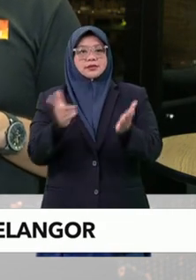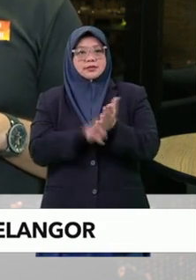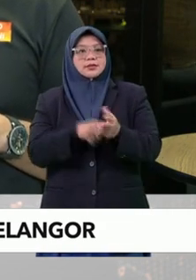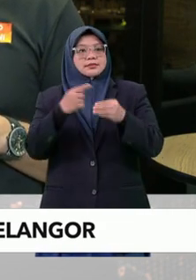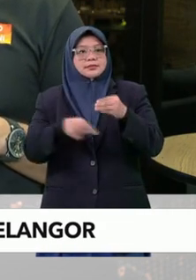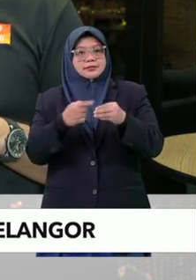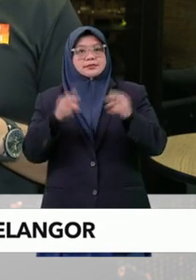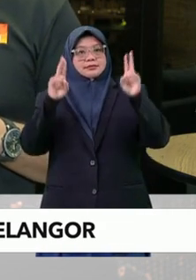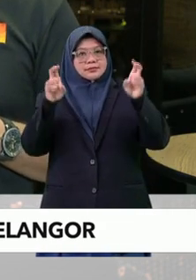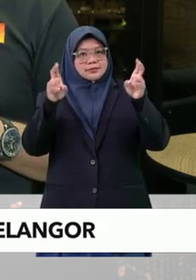isu-isu lokal di Selangor